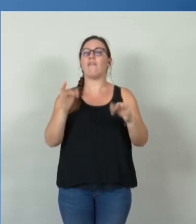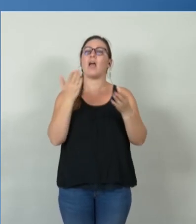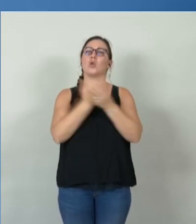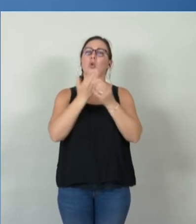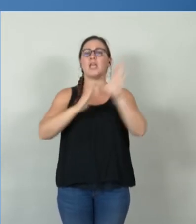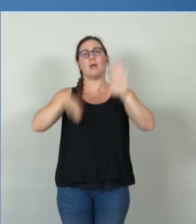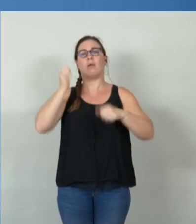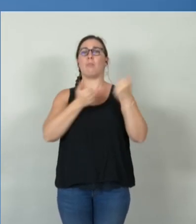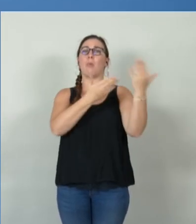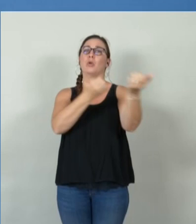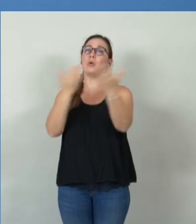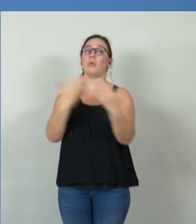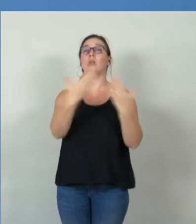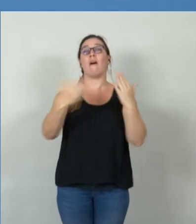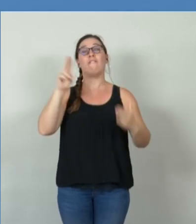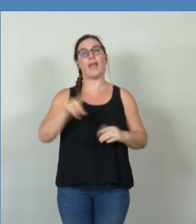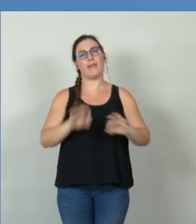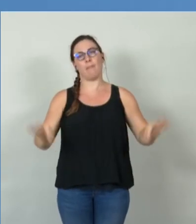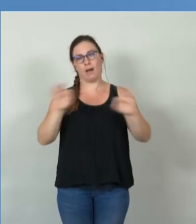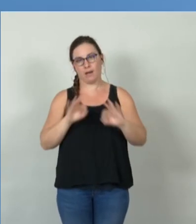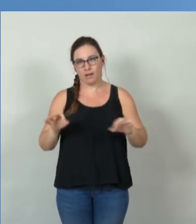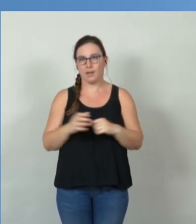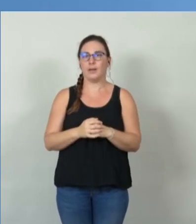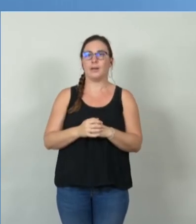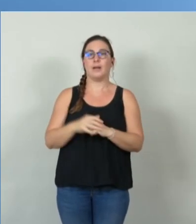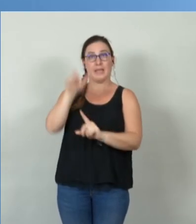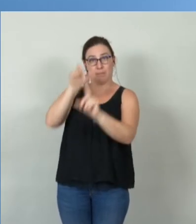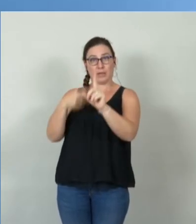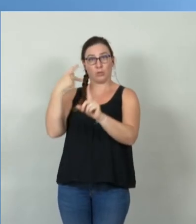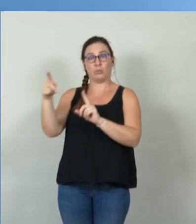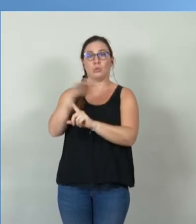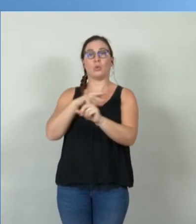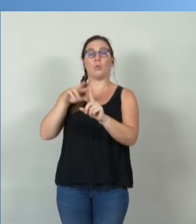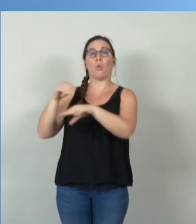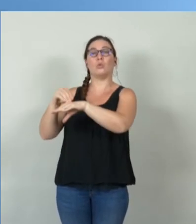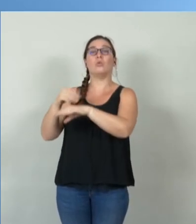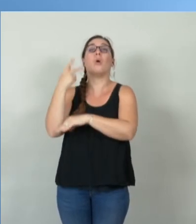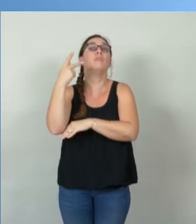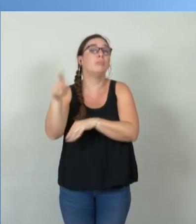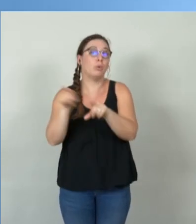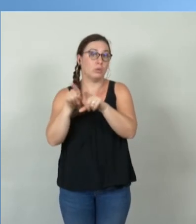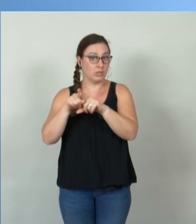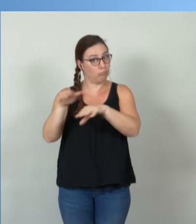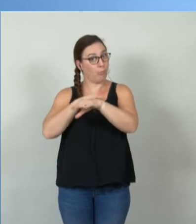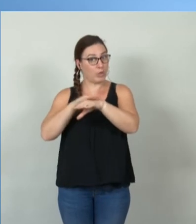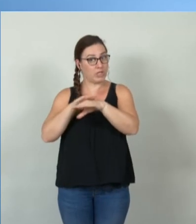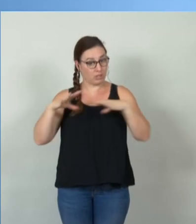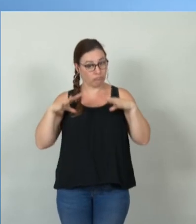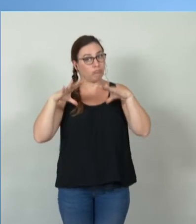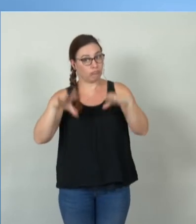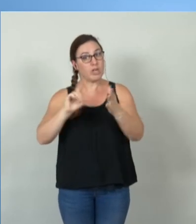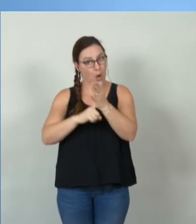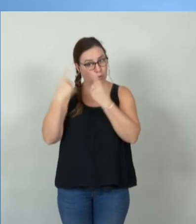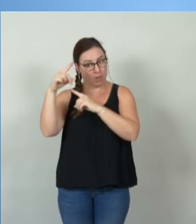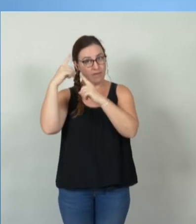en excluant évidemment le le sociologue consultant de votre compagnie électorale qui est un collaborateur politique et qui a le droit bien sûr à sa